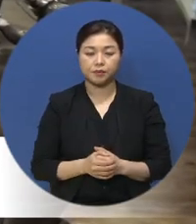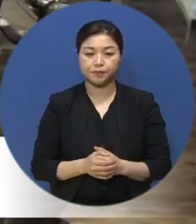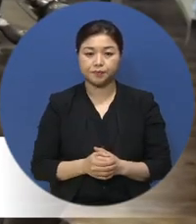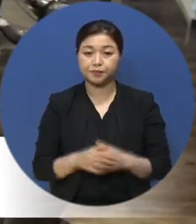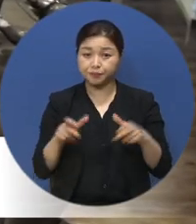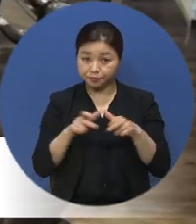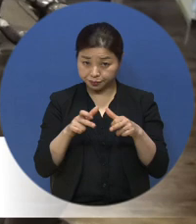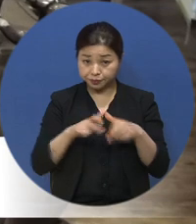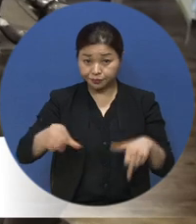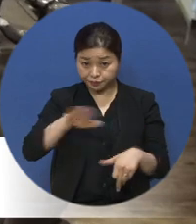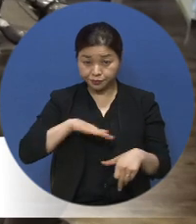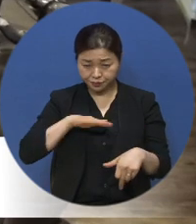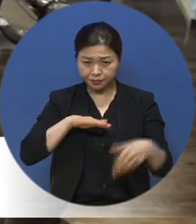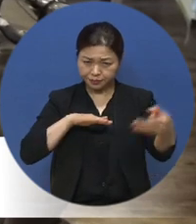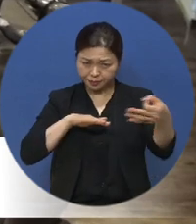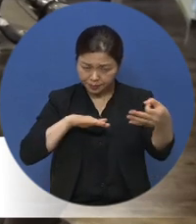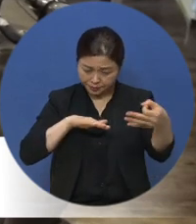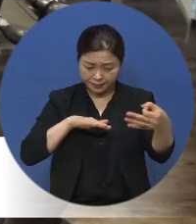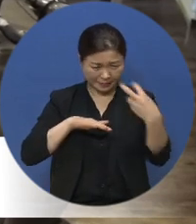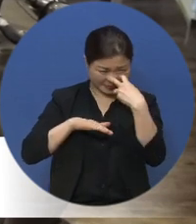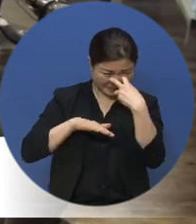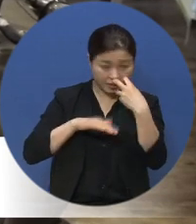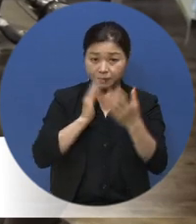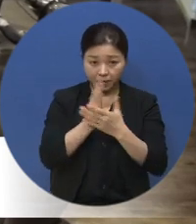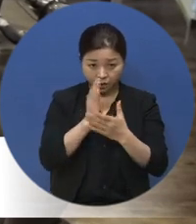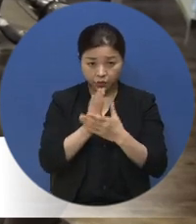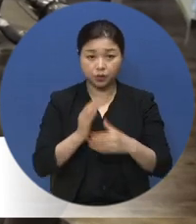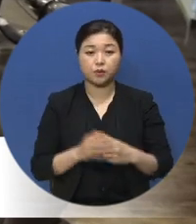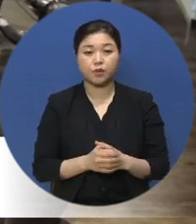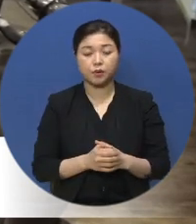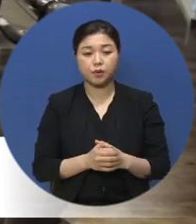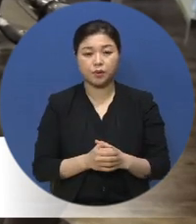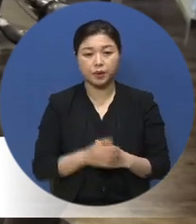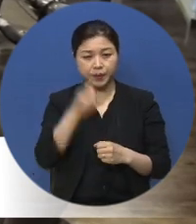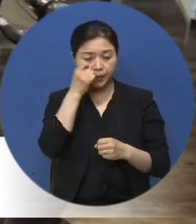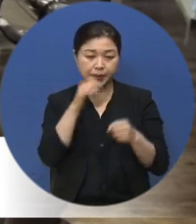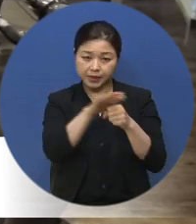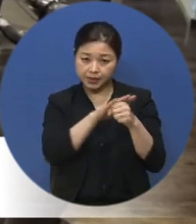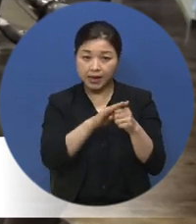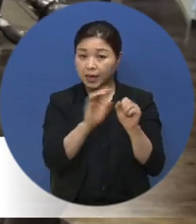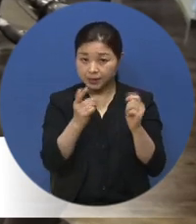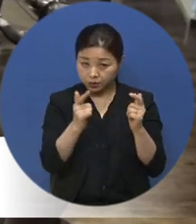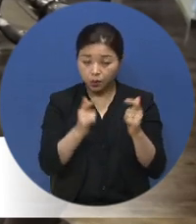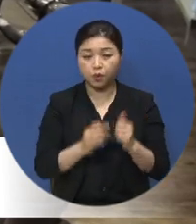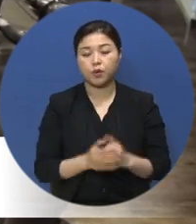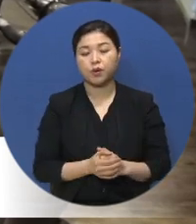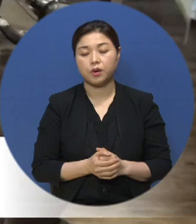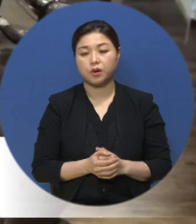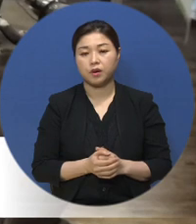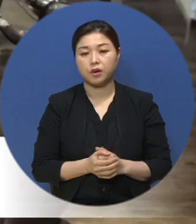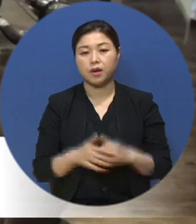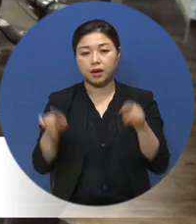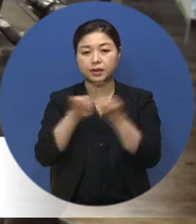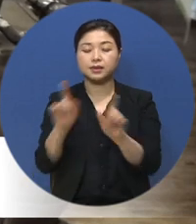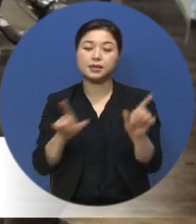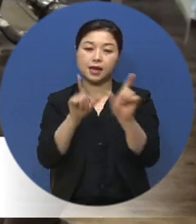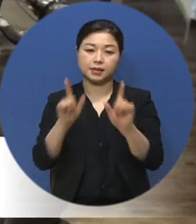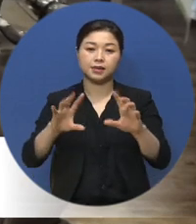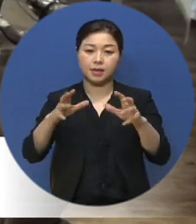뚫어지게 쳐다보지 마시고 동정의 대상이 아닌 뭐라고 해야 되지? 같이